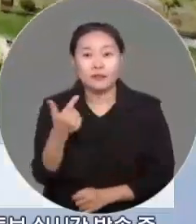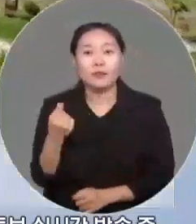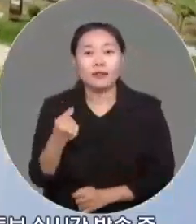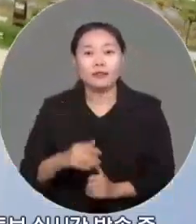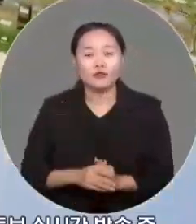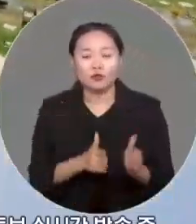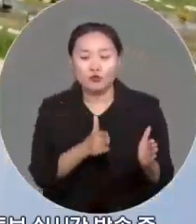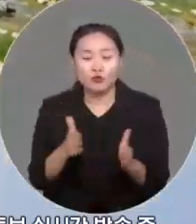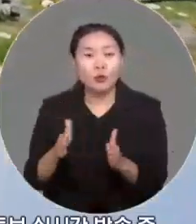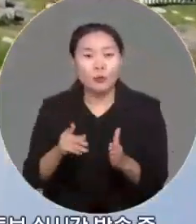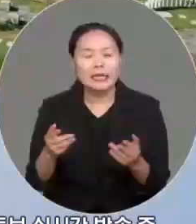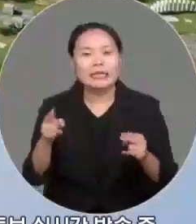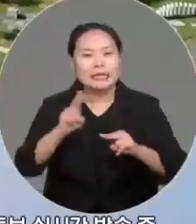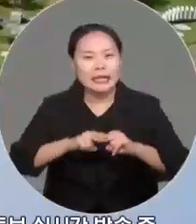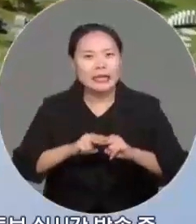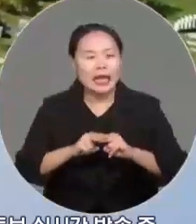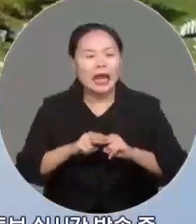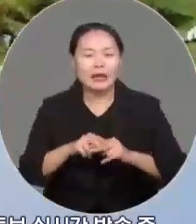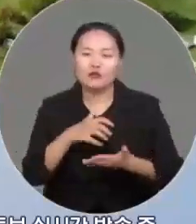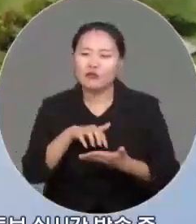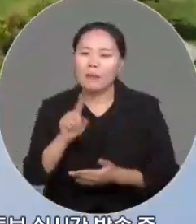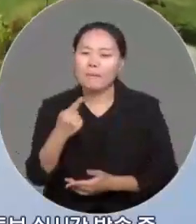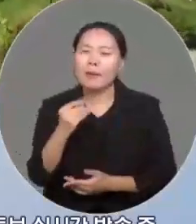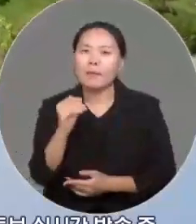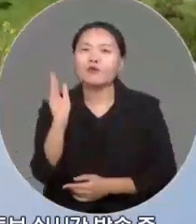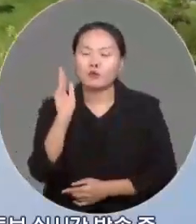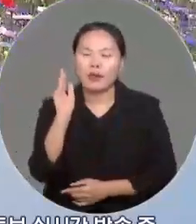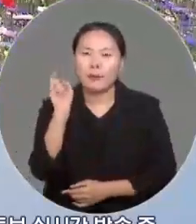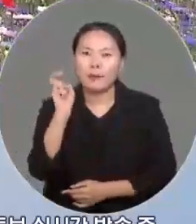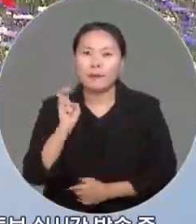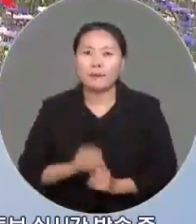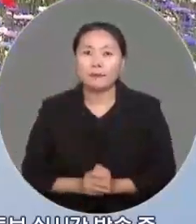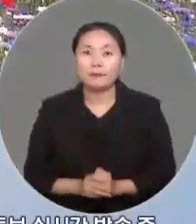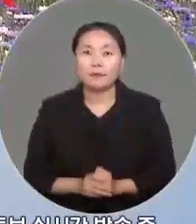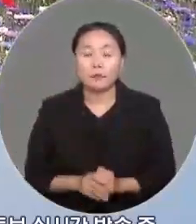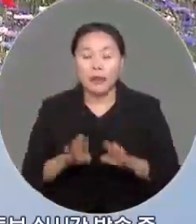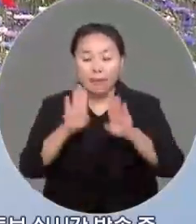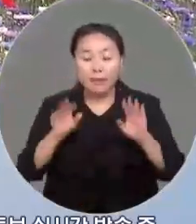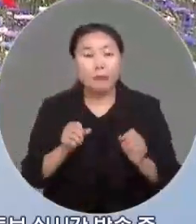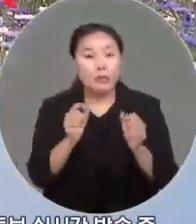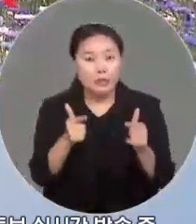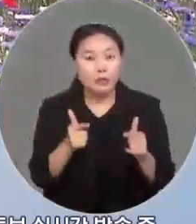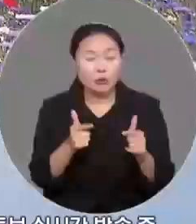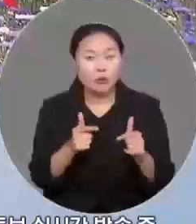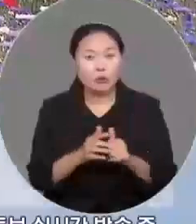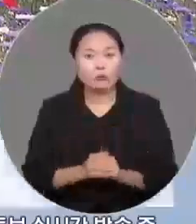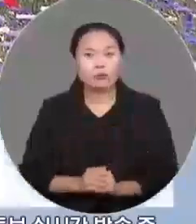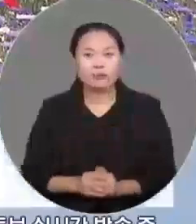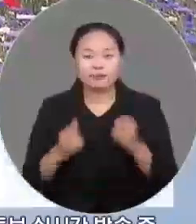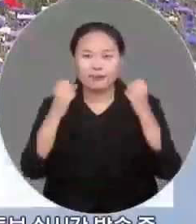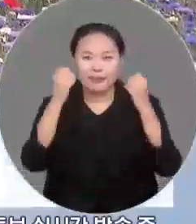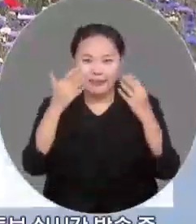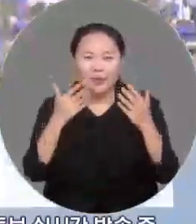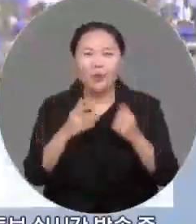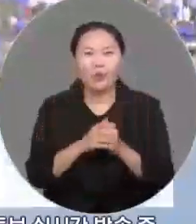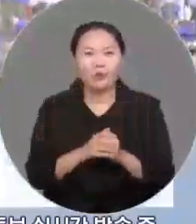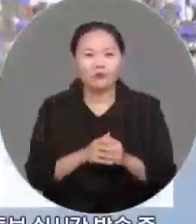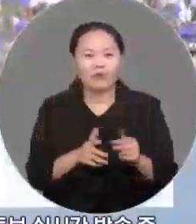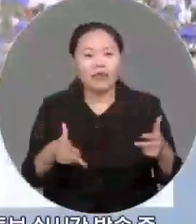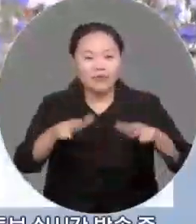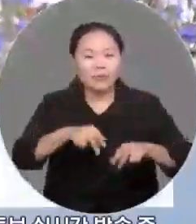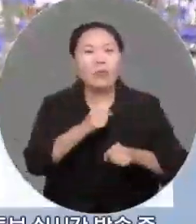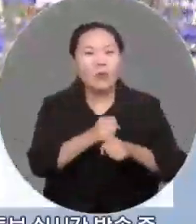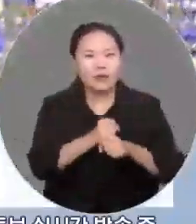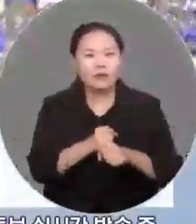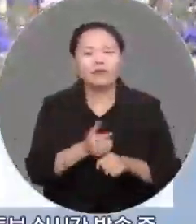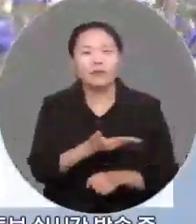아마 일자리는 한 몇만 개가 생길 겁니다. 그리고 이런 계기로 새로운 우리 정원을 만들어서 시민들에게 좀